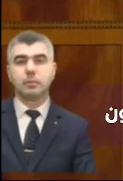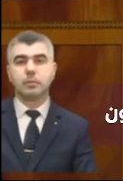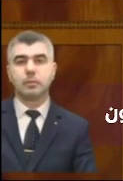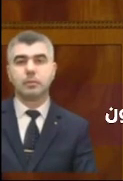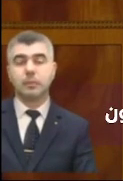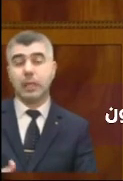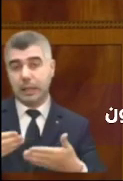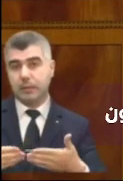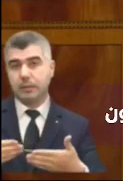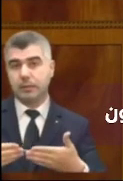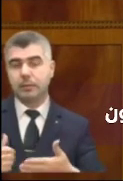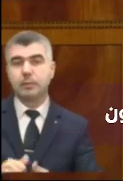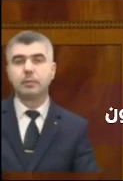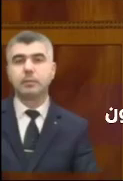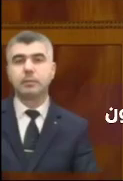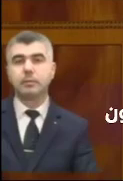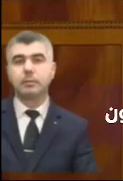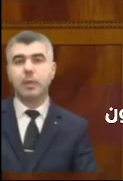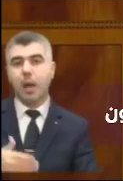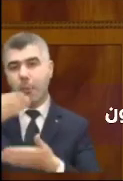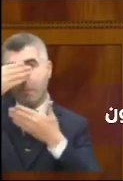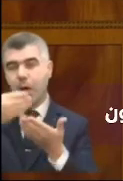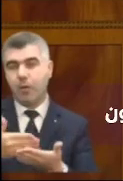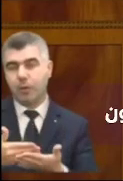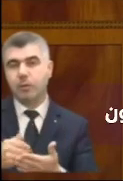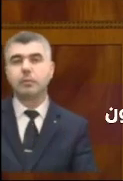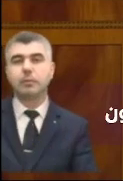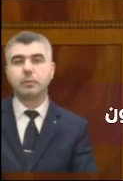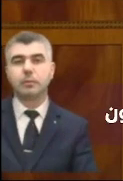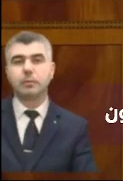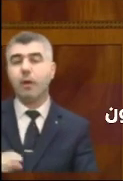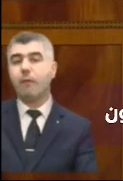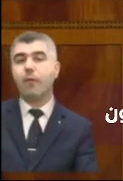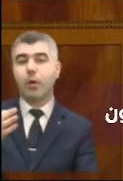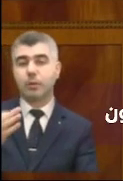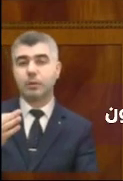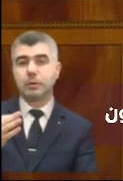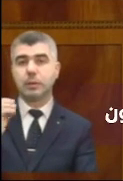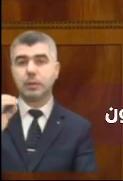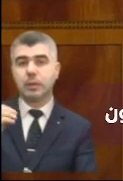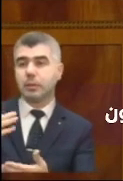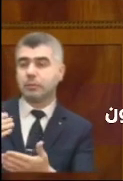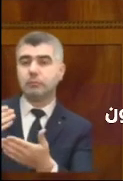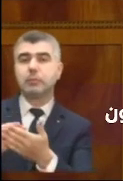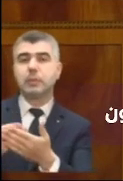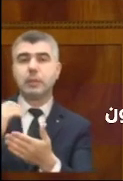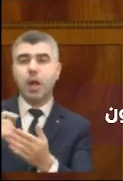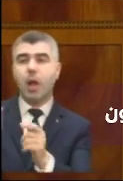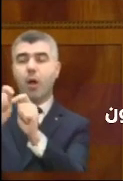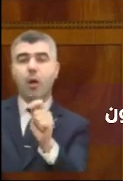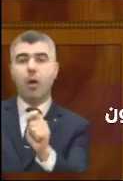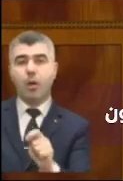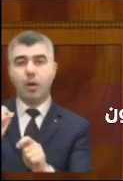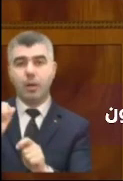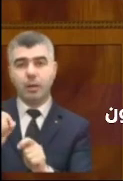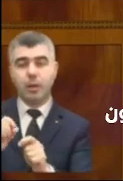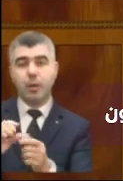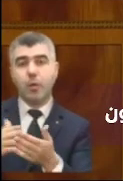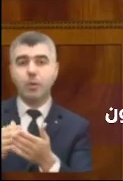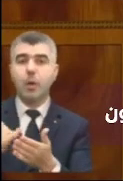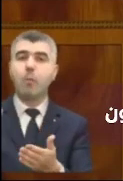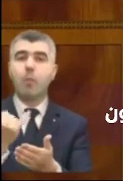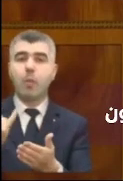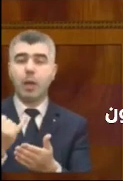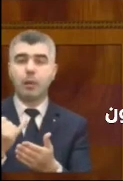اليوم هنا في المغرب. فرنسا بقيت منذ استقلالها